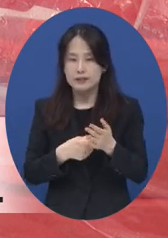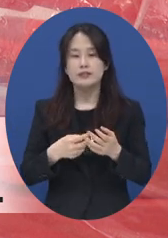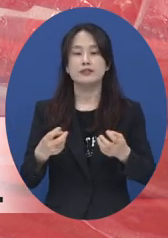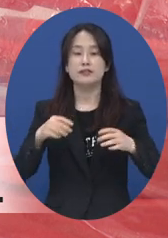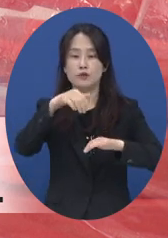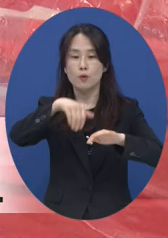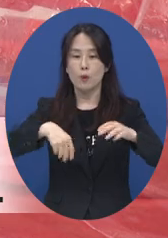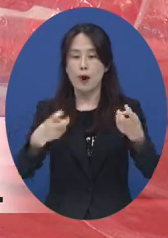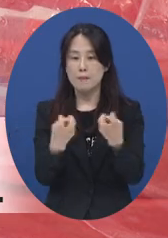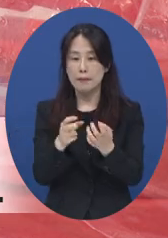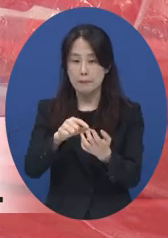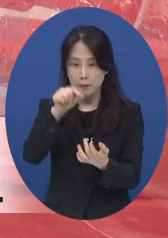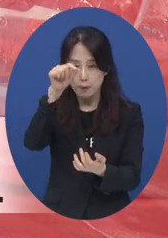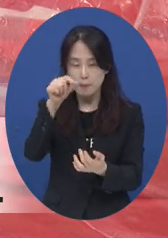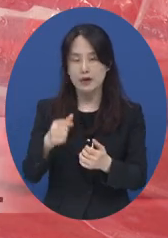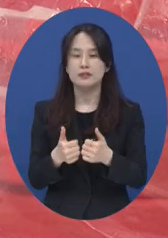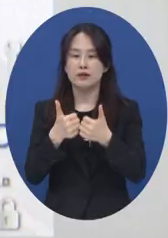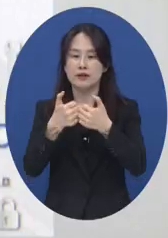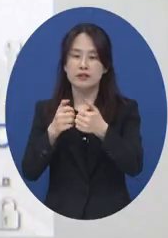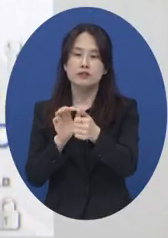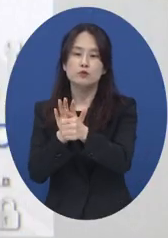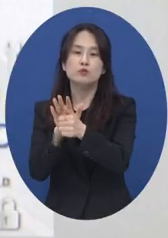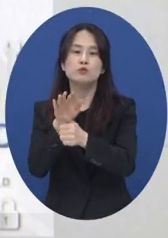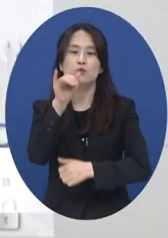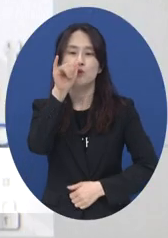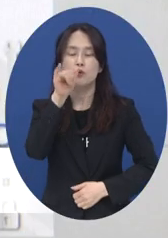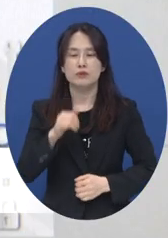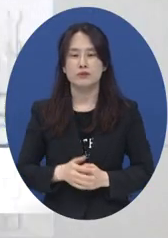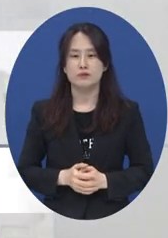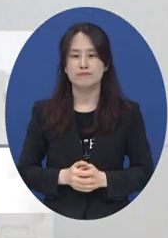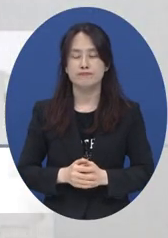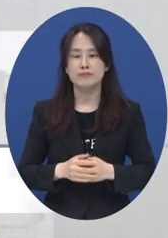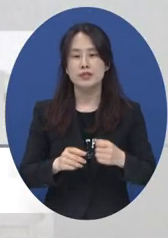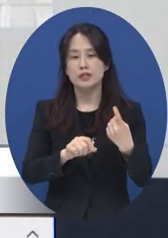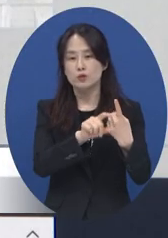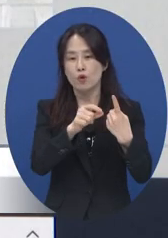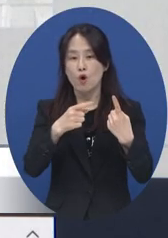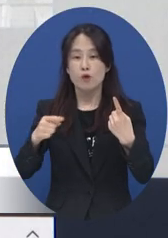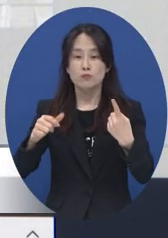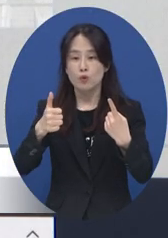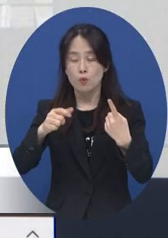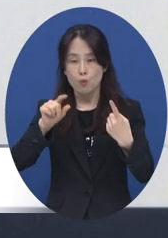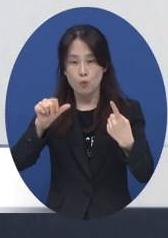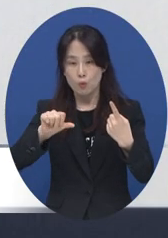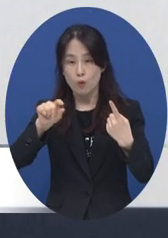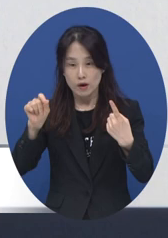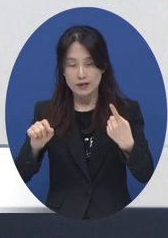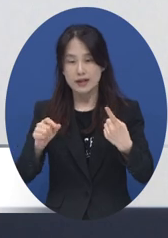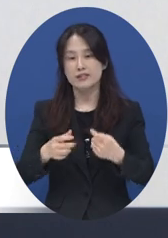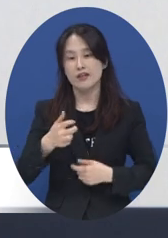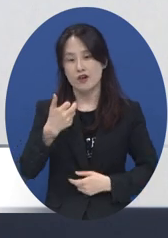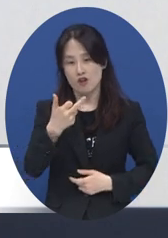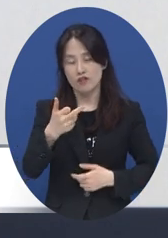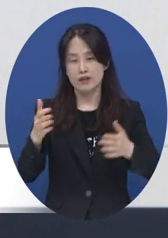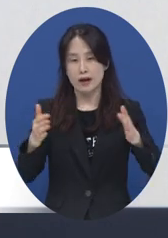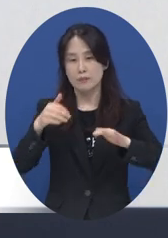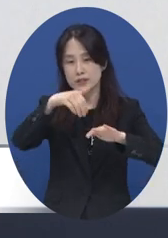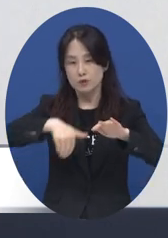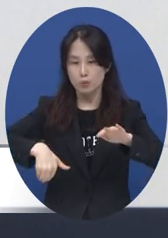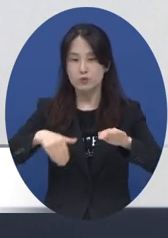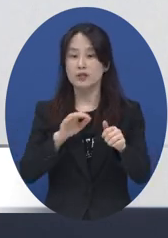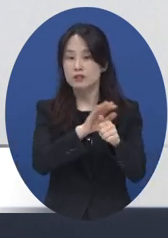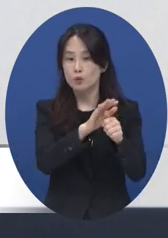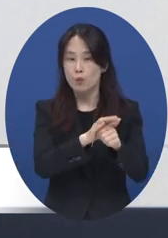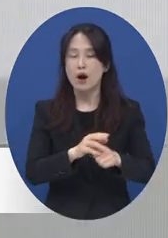선정해서 잠 올 해 들어 보겠습니다 경우 도는 올해 1월부터 5월까지 18개 아파트 보수공사를 지원 해 평균